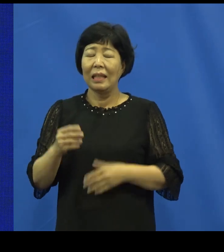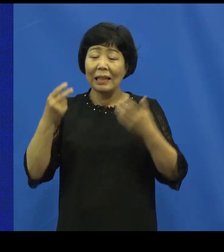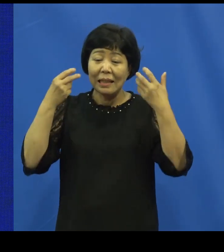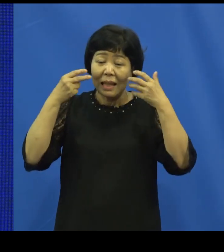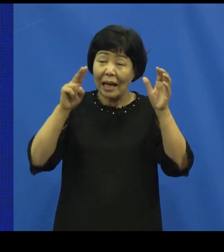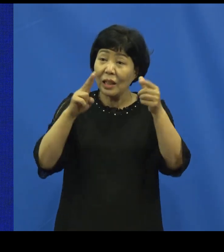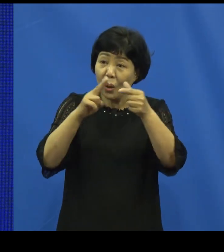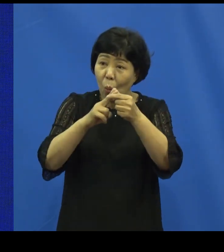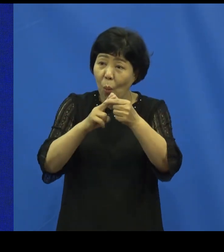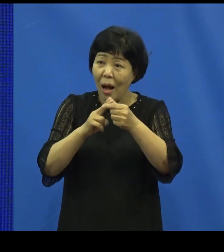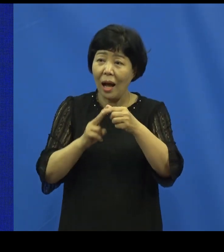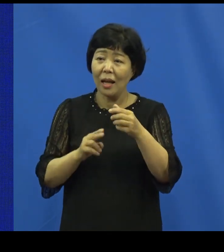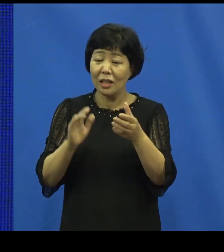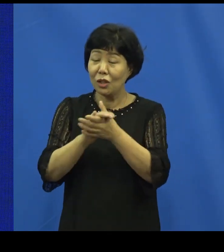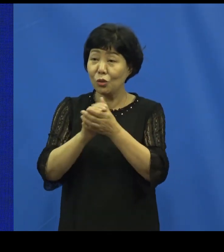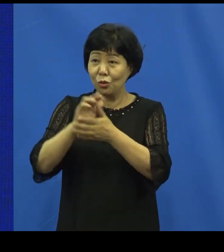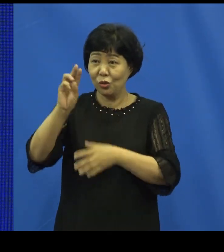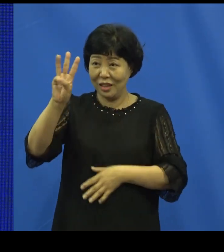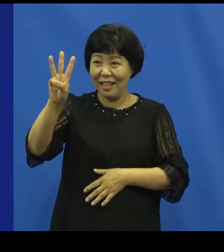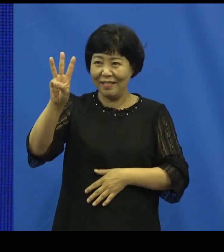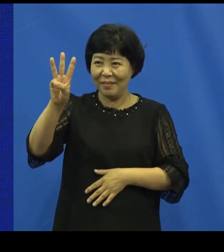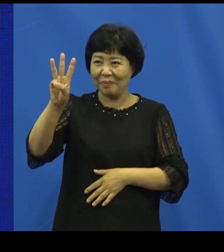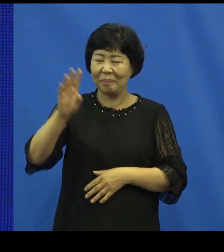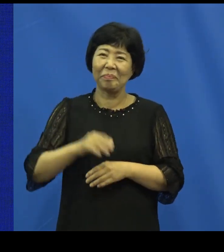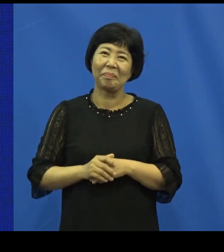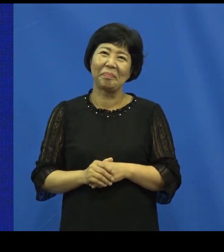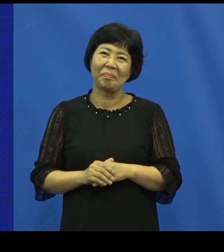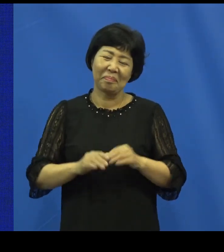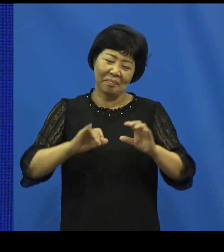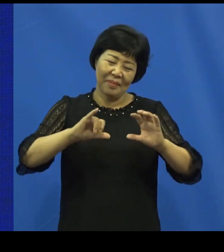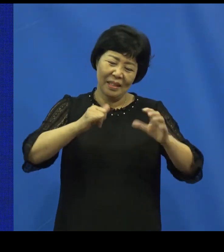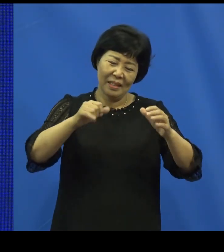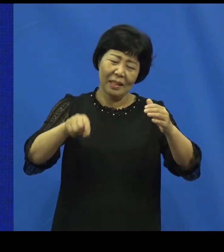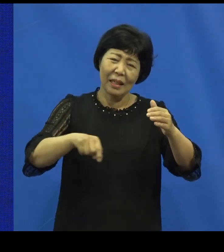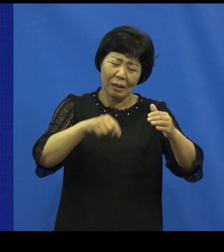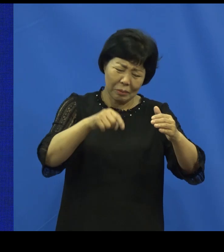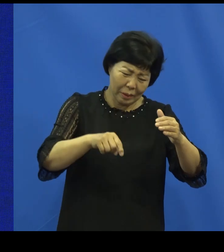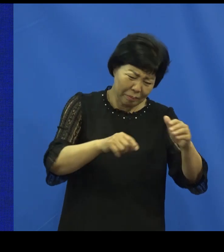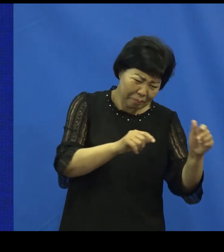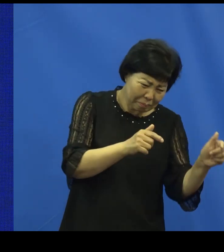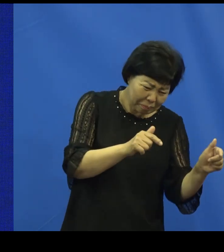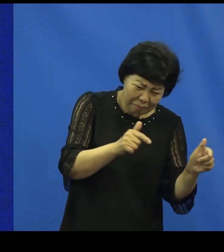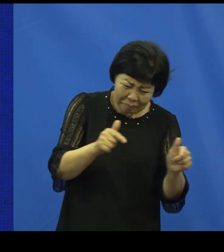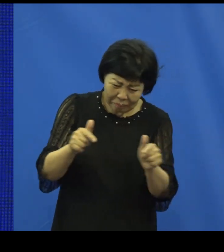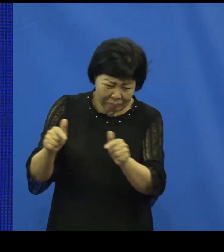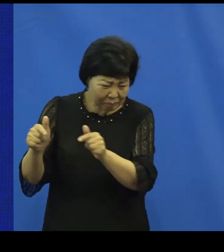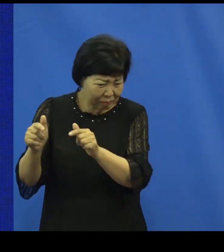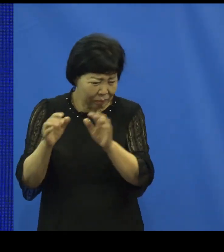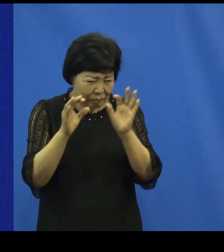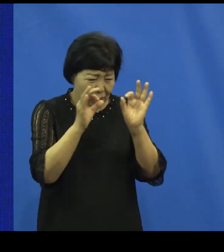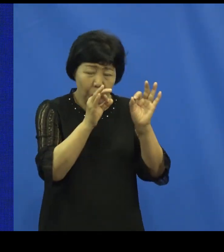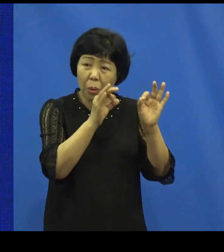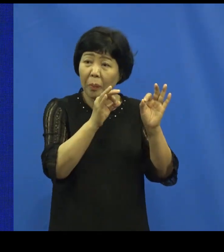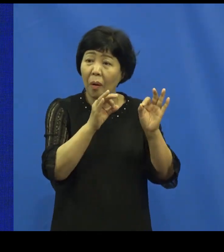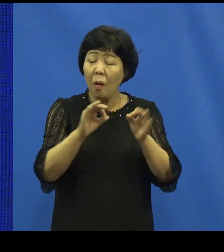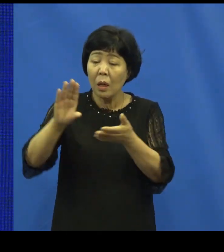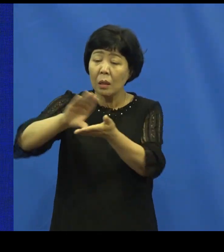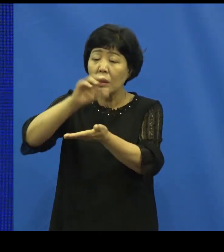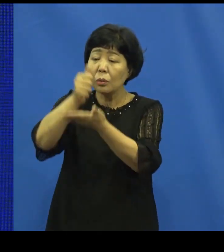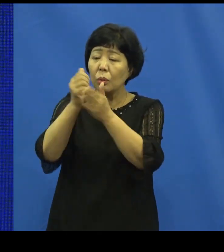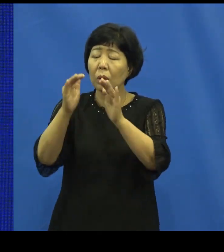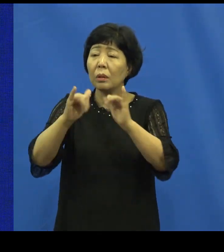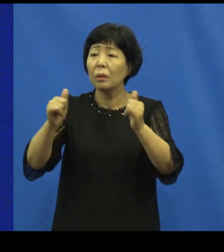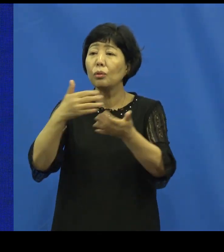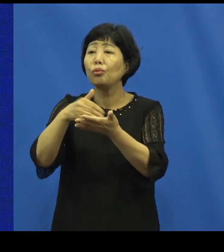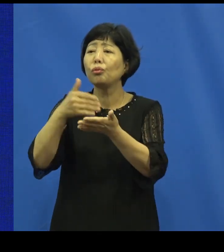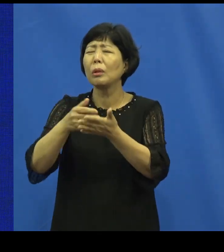오늘 우리는 바벨론 시대를 살고 있습니다. 세상 안으로 들어가면 불신자들이 둘러싸여 있어요. 그리스도인들은 소수입니다. 소수이기 때문에 눈에